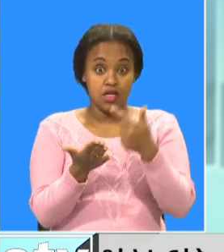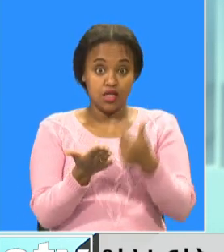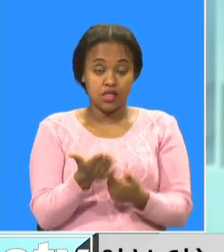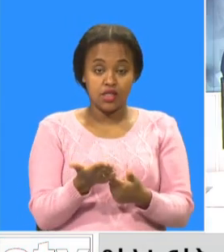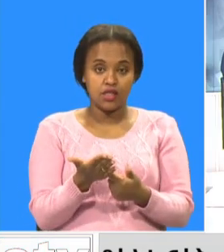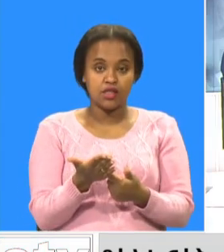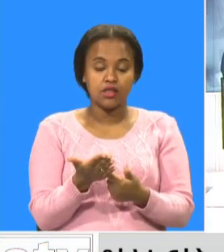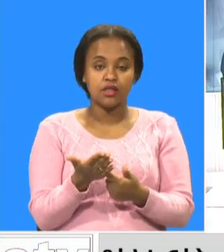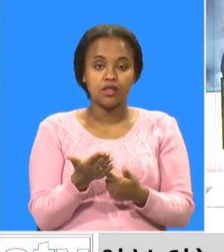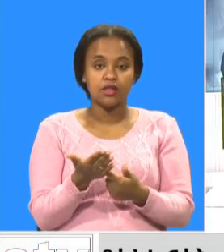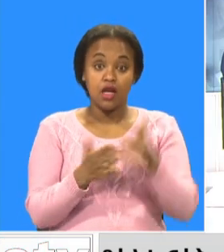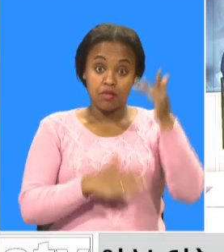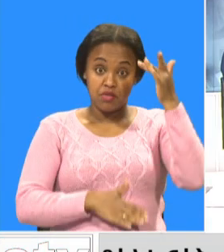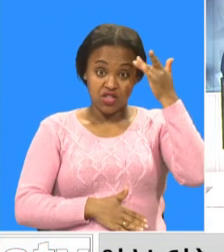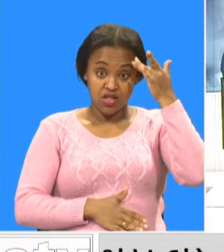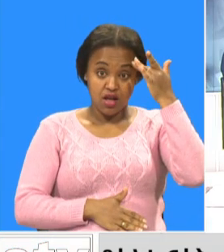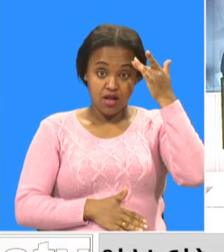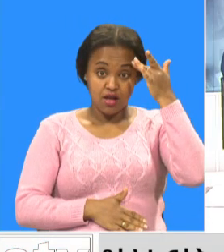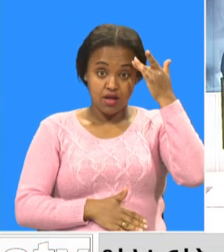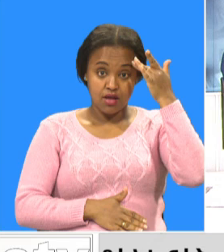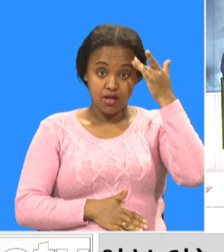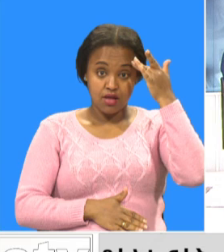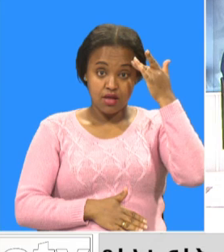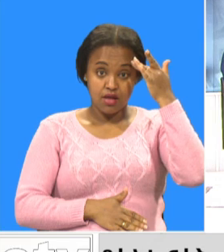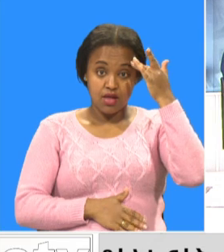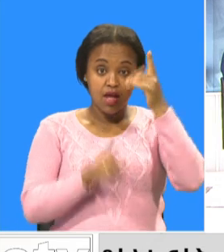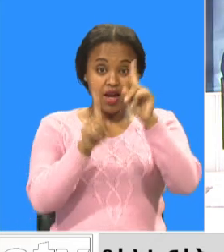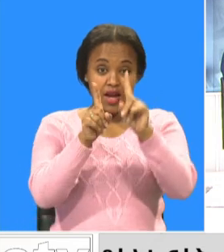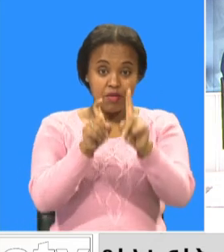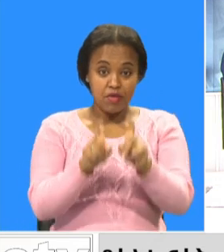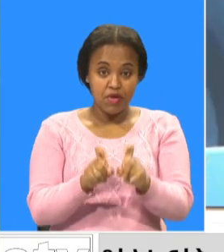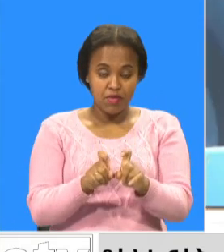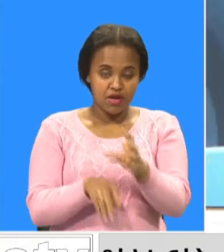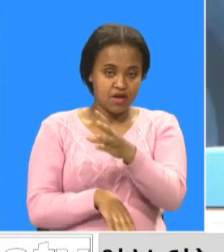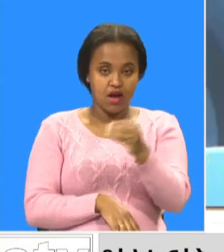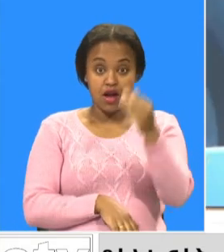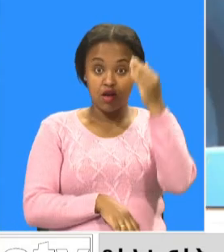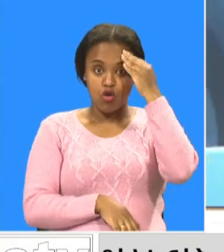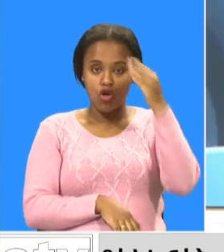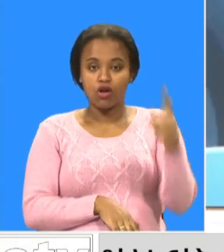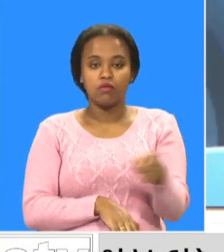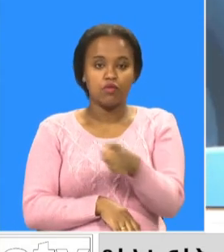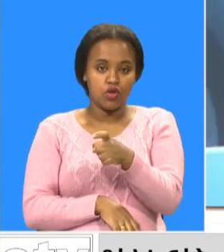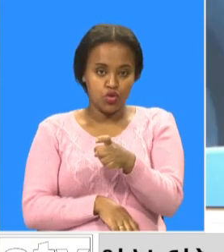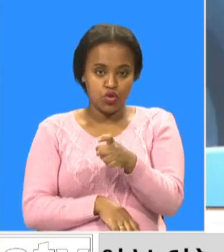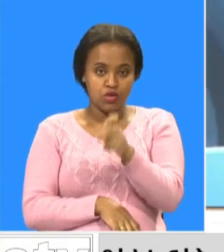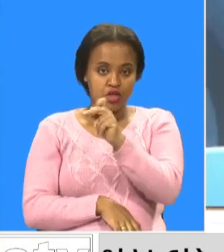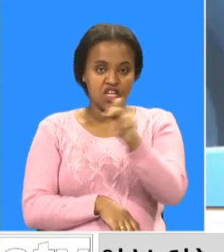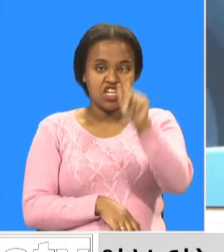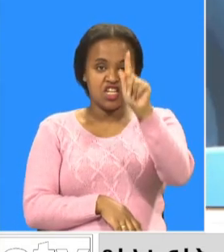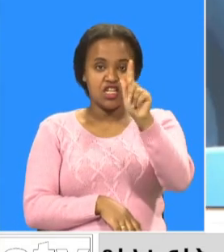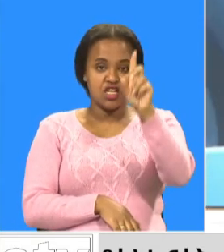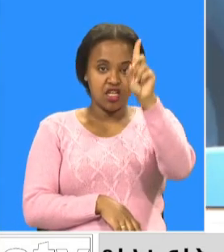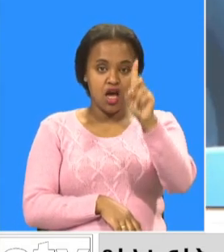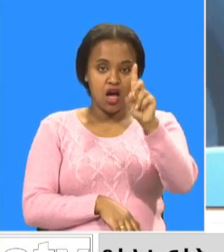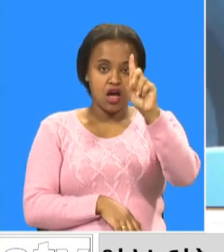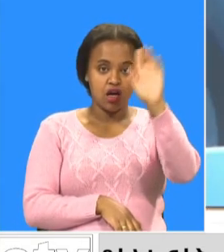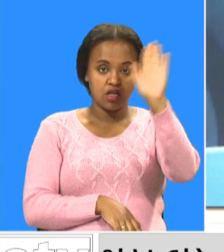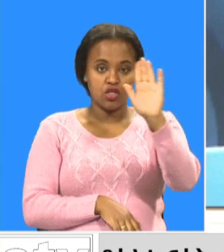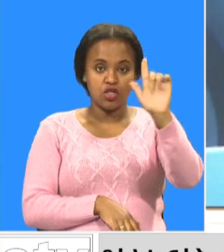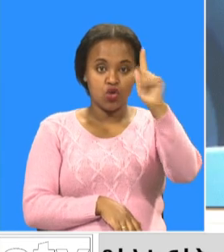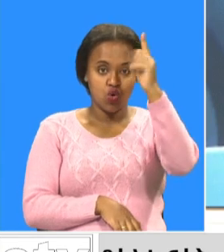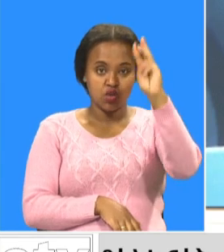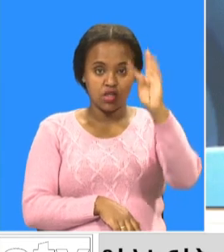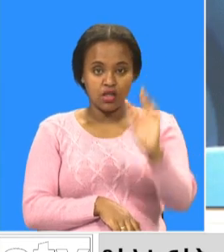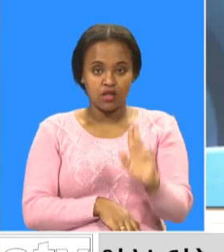እነዚህን በሽታ ለመመርመር እና ለማወቅ የሚሆን ለዲያግኖስቲክ ፐርፐስ የሚያገለግሉት